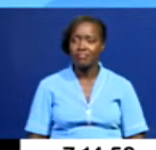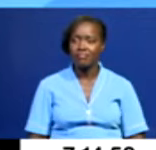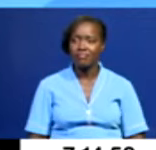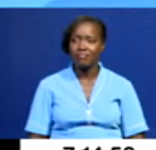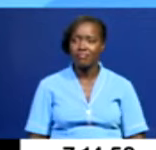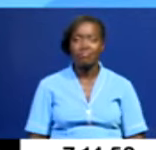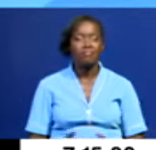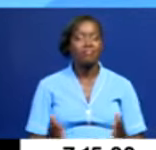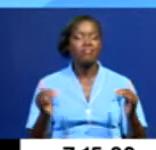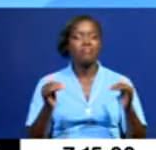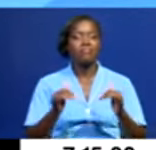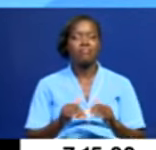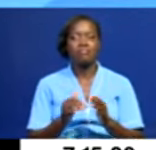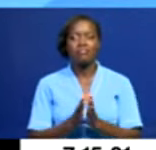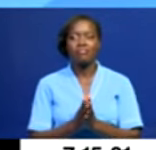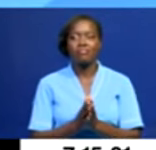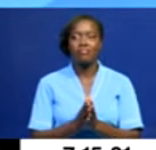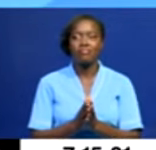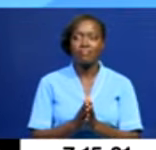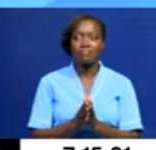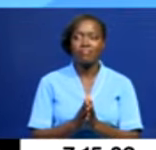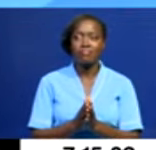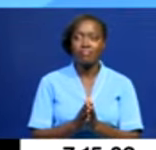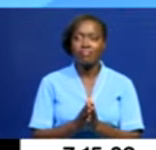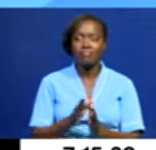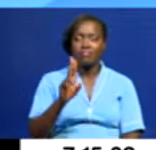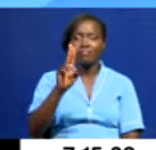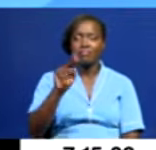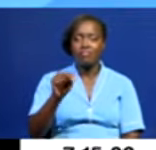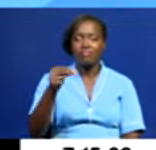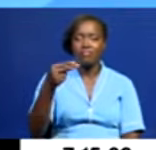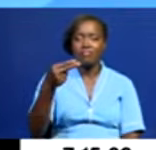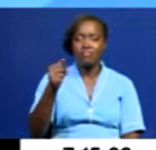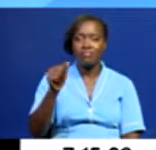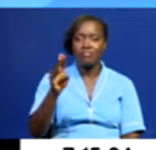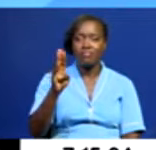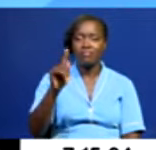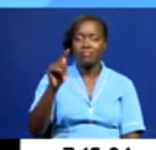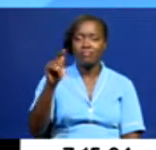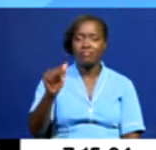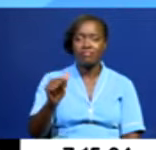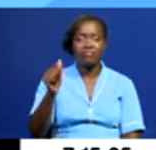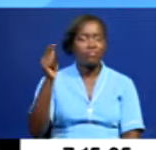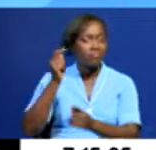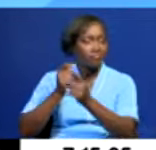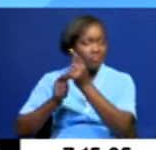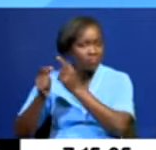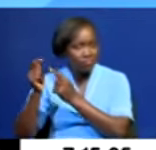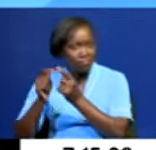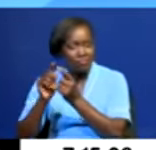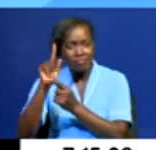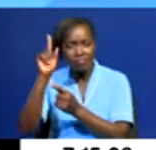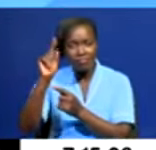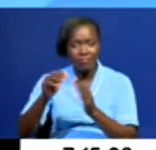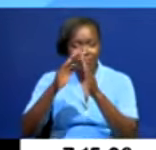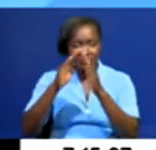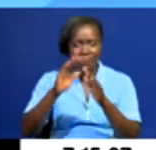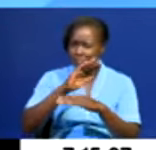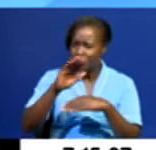Na kongamano la pili la shirika la makao la Umoja wa Mataifa la Habitat umeafikia azimio la kihistoria kuhusu nyumba za bei nafuu kwa